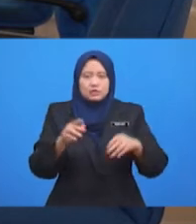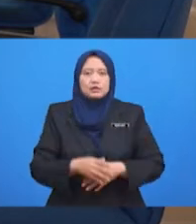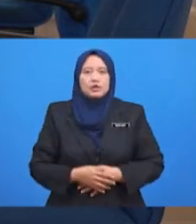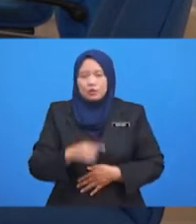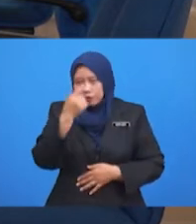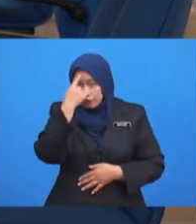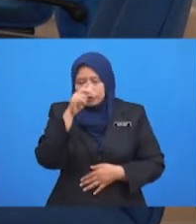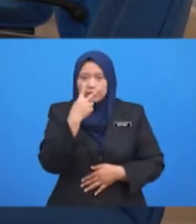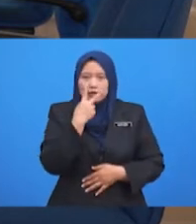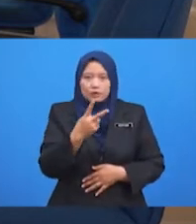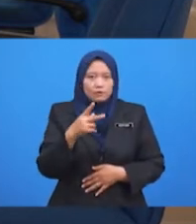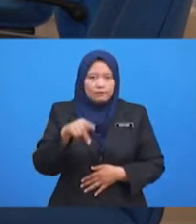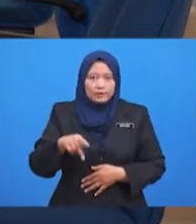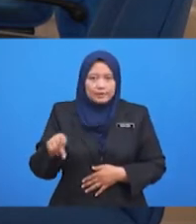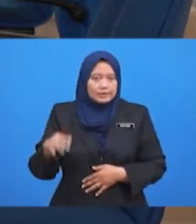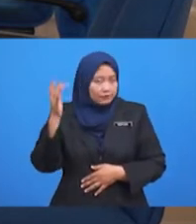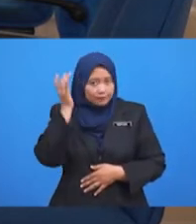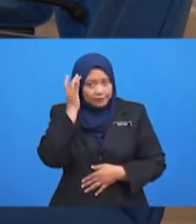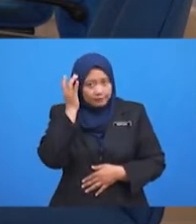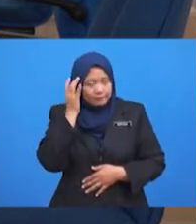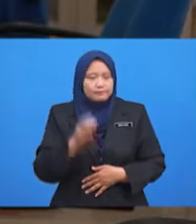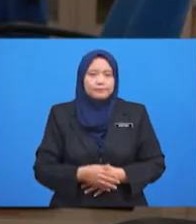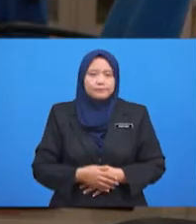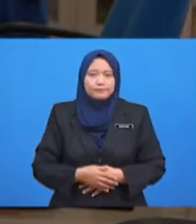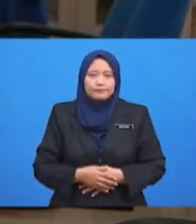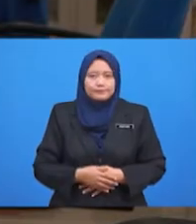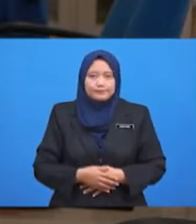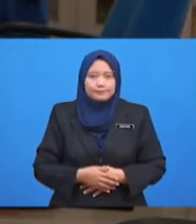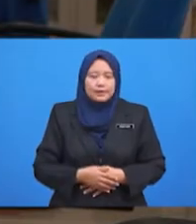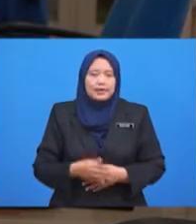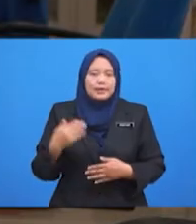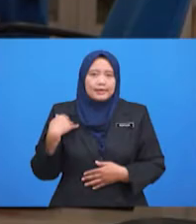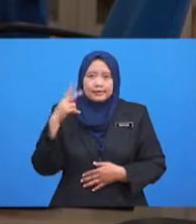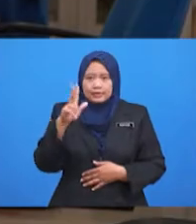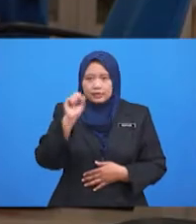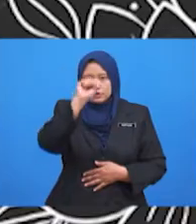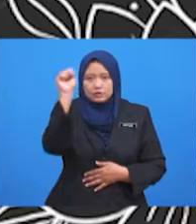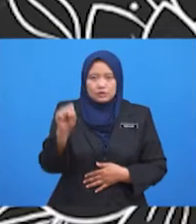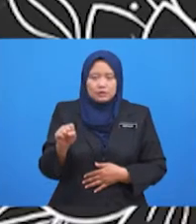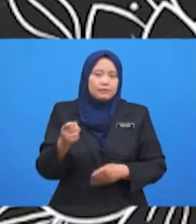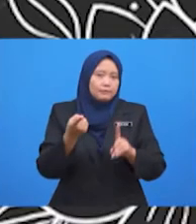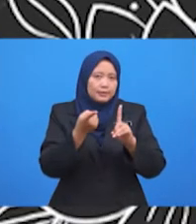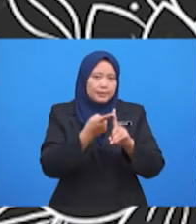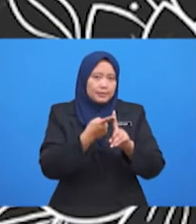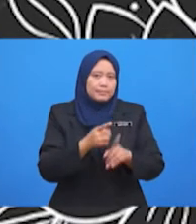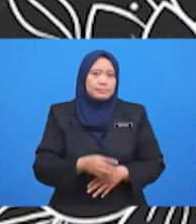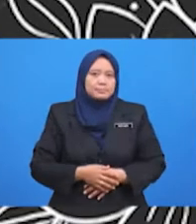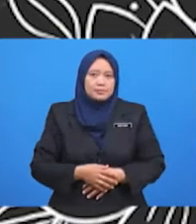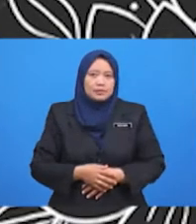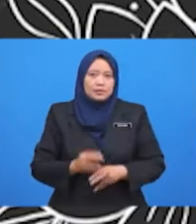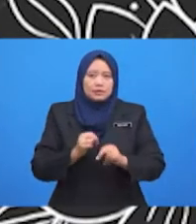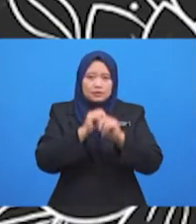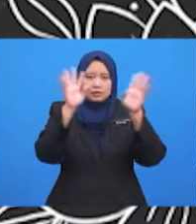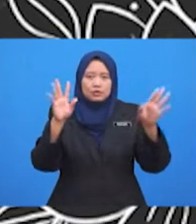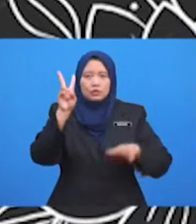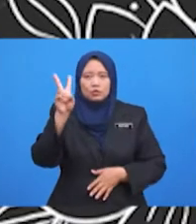kita bincangkan pada hari ini. Kita akan berikan 3 soalan. Soalan yang pertama,